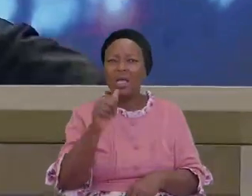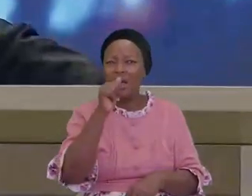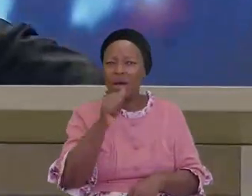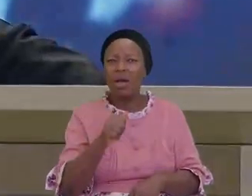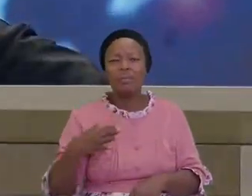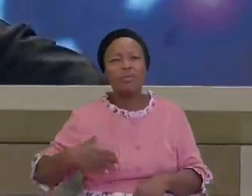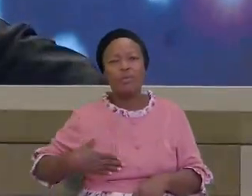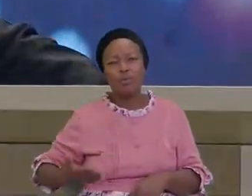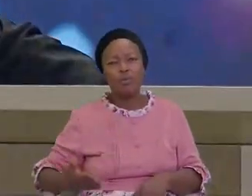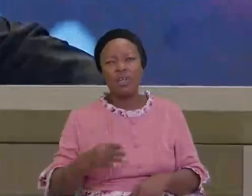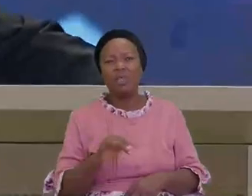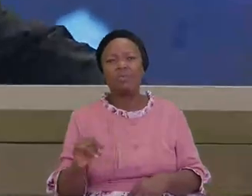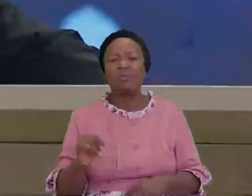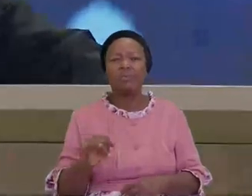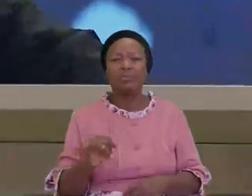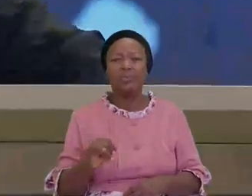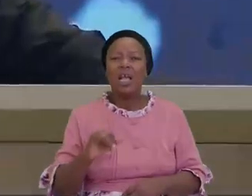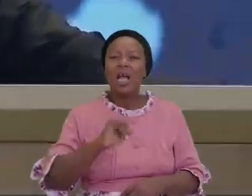Je suis disposé.